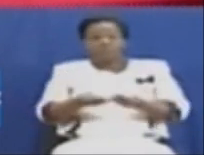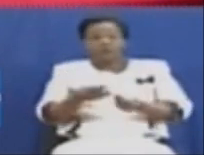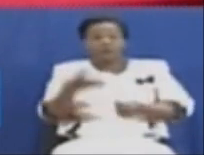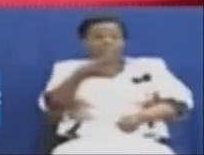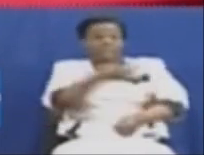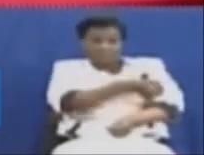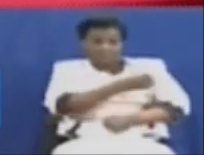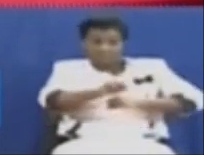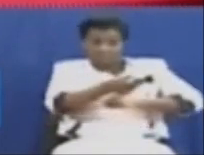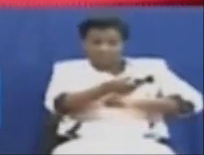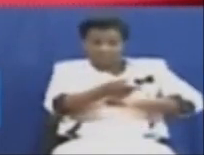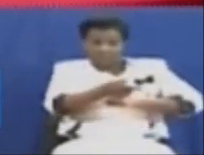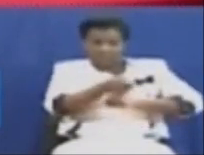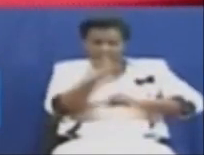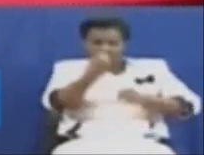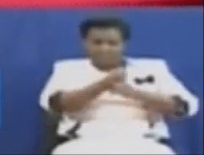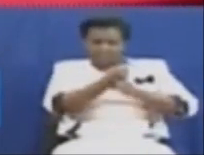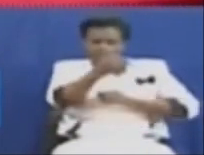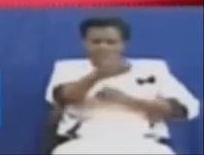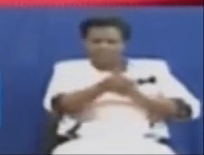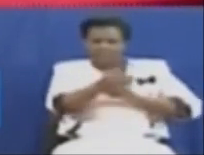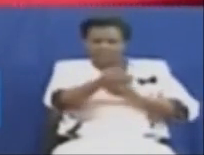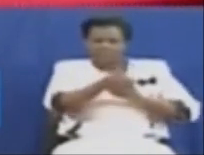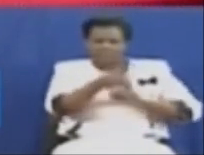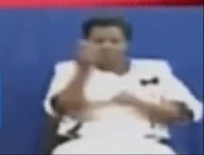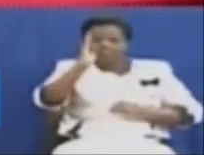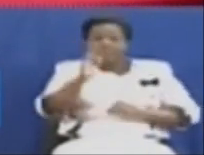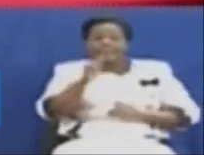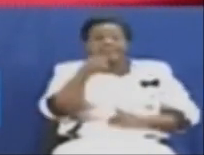pamoja na mamlaka serikali za mitaa kwa maana ya halmashauri za wilaya.